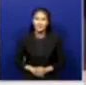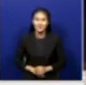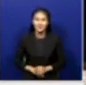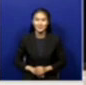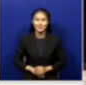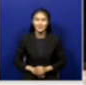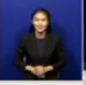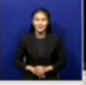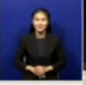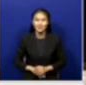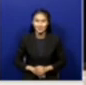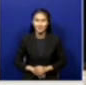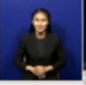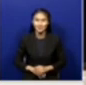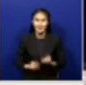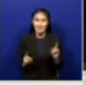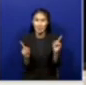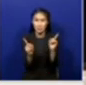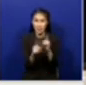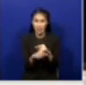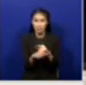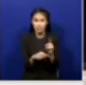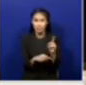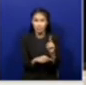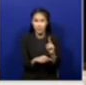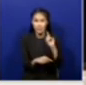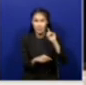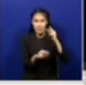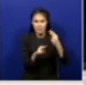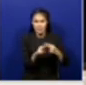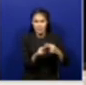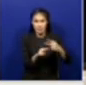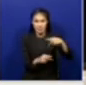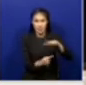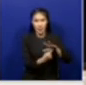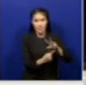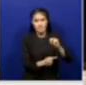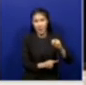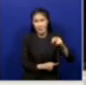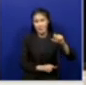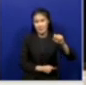ต่อไปขออนุญาตสลับท่านนะครับนางพันศิริคุณนาศิริเชิญนะครับ